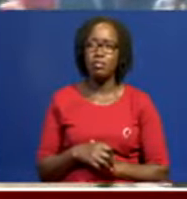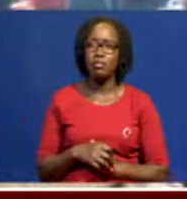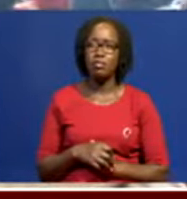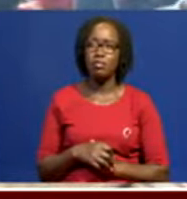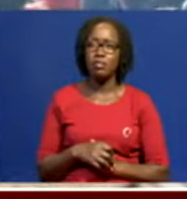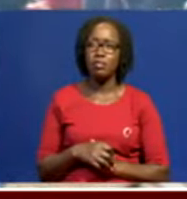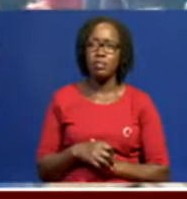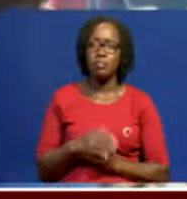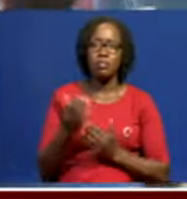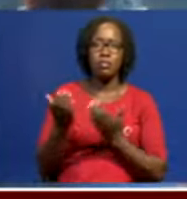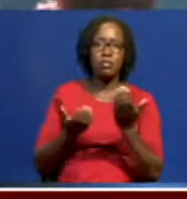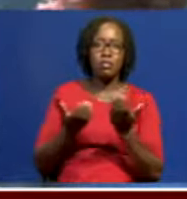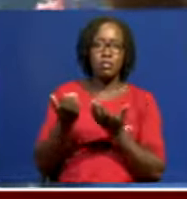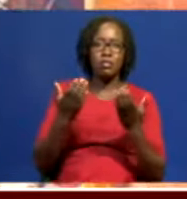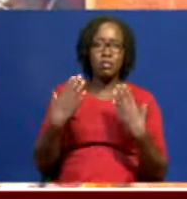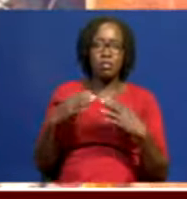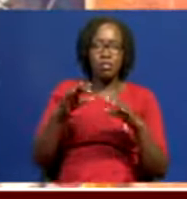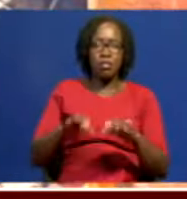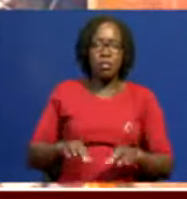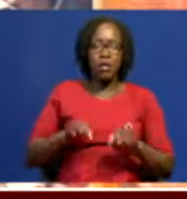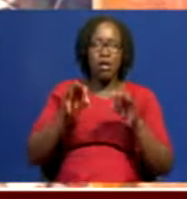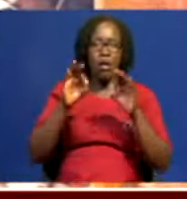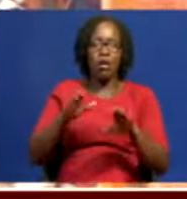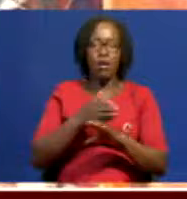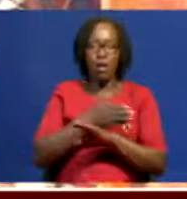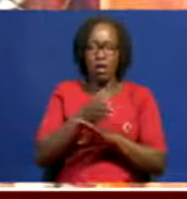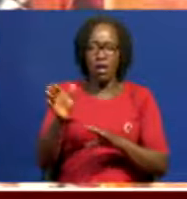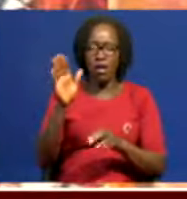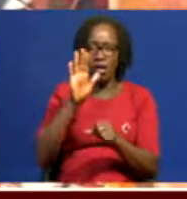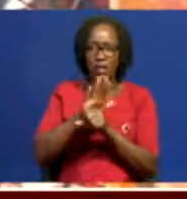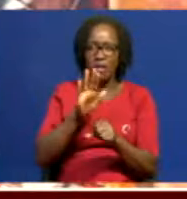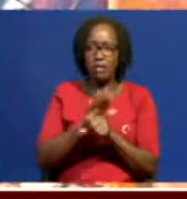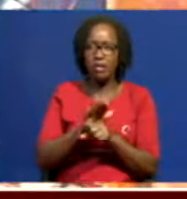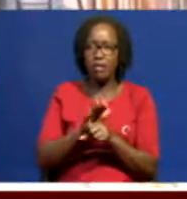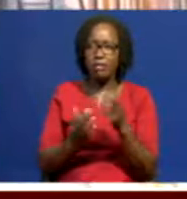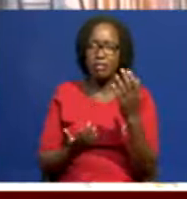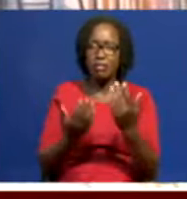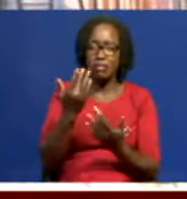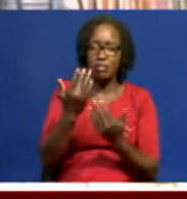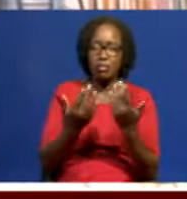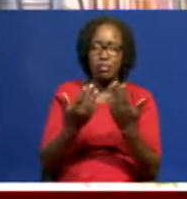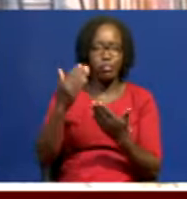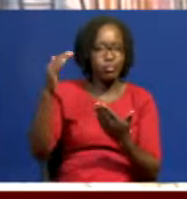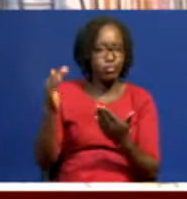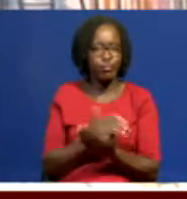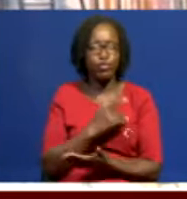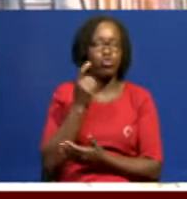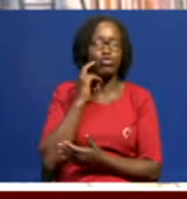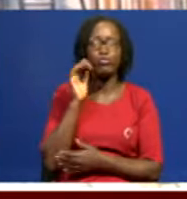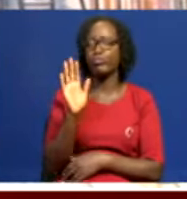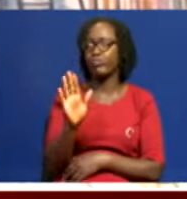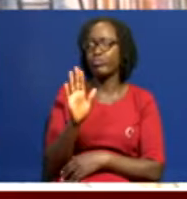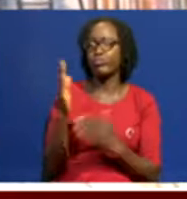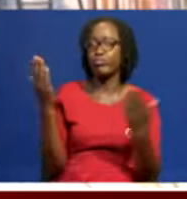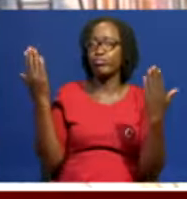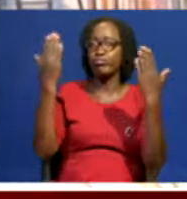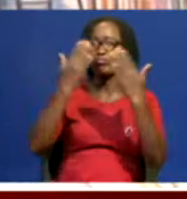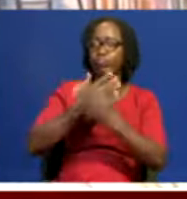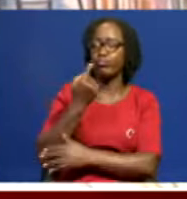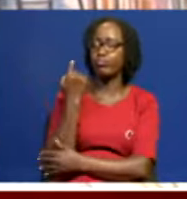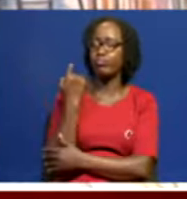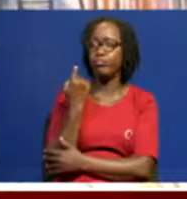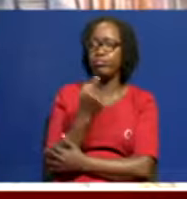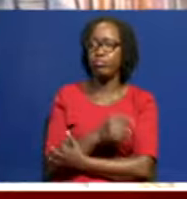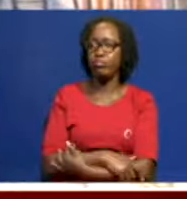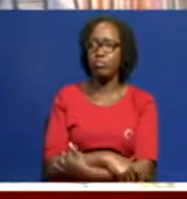Baadhi ya wafanyabiashara mjini Kitengela wanakadiria hasara baada ya moto kuteketeza kabisa maduka yao ya biashara jana usiku.